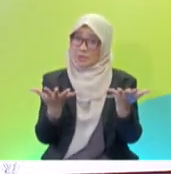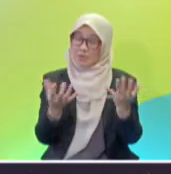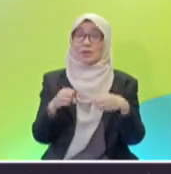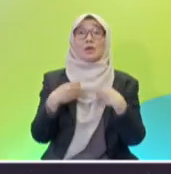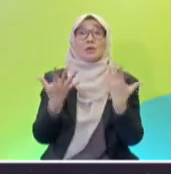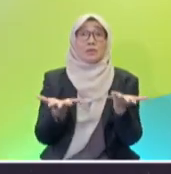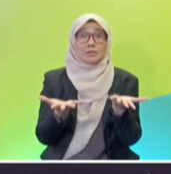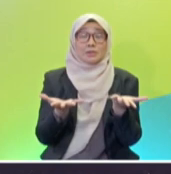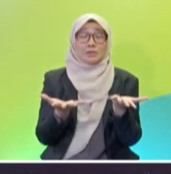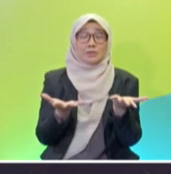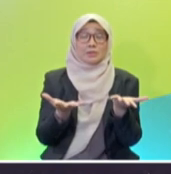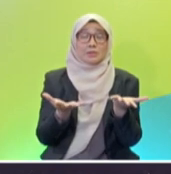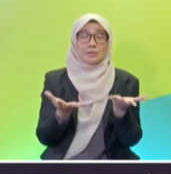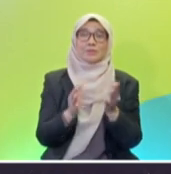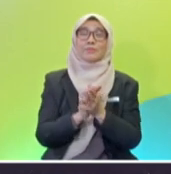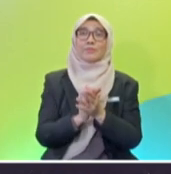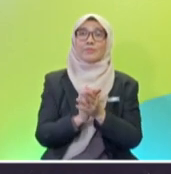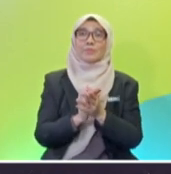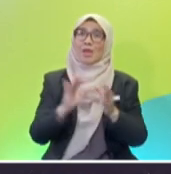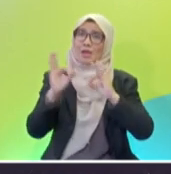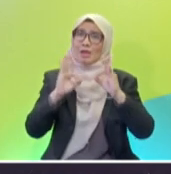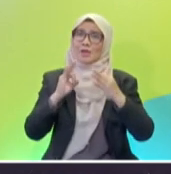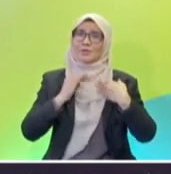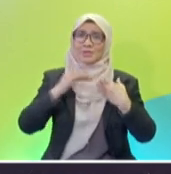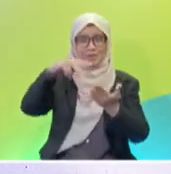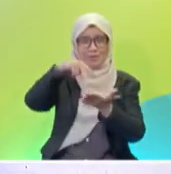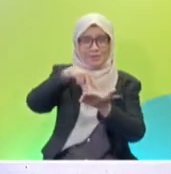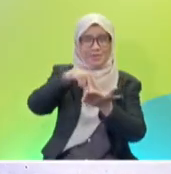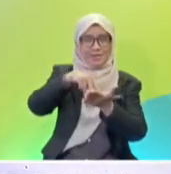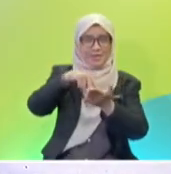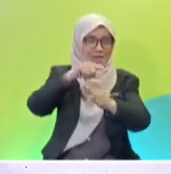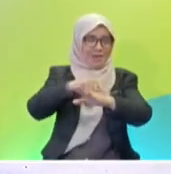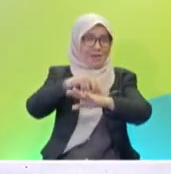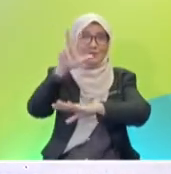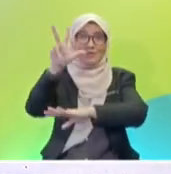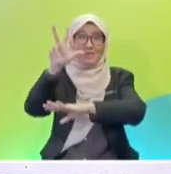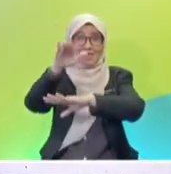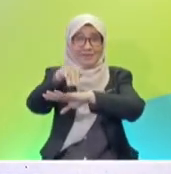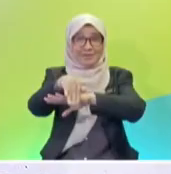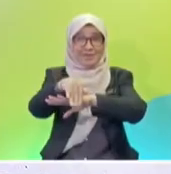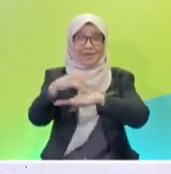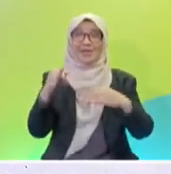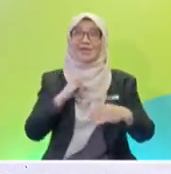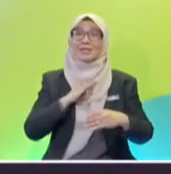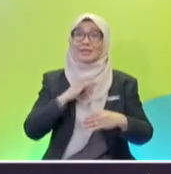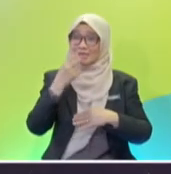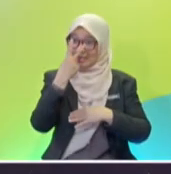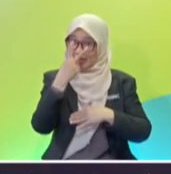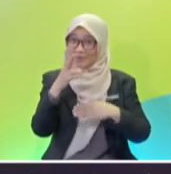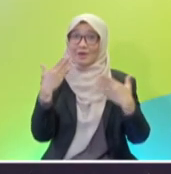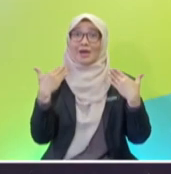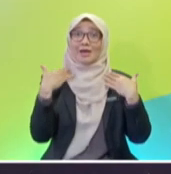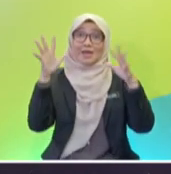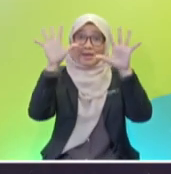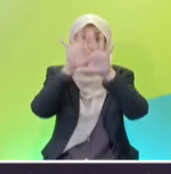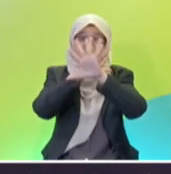Terbentuk. Saya tahu cikgu, jika saya berdiri katakan pukul 3 petang lah di luar, saya nampak ada bayang-bayang saya